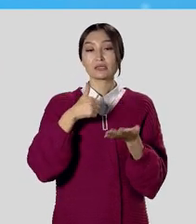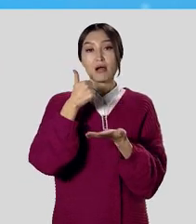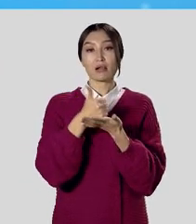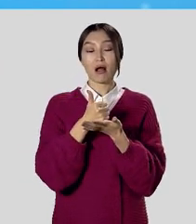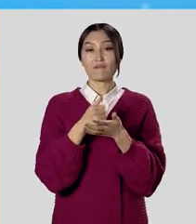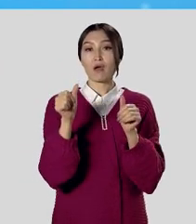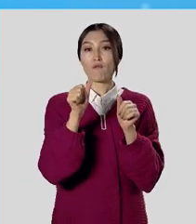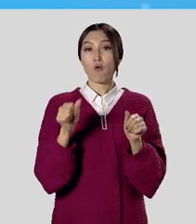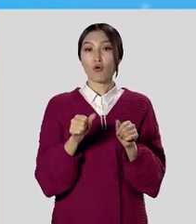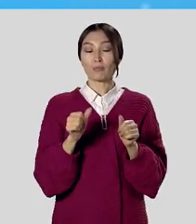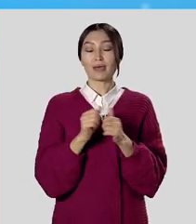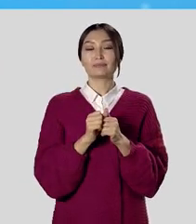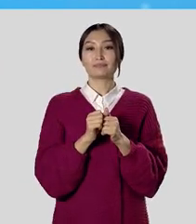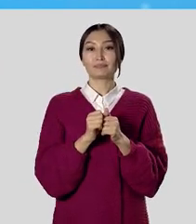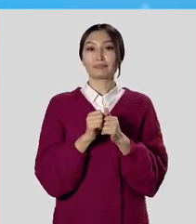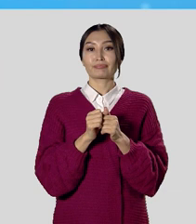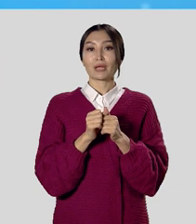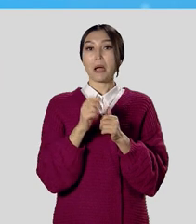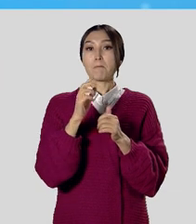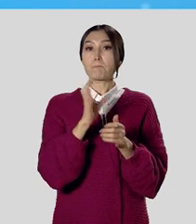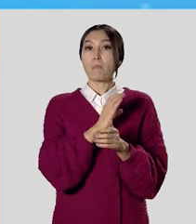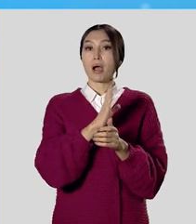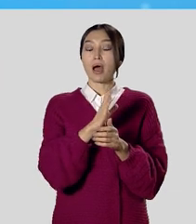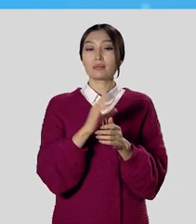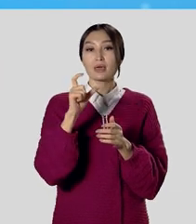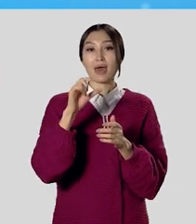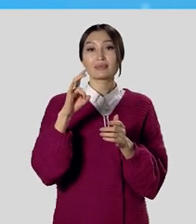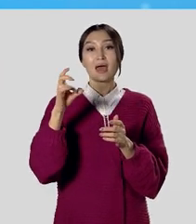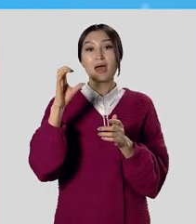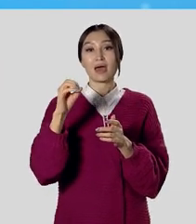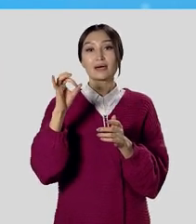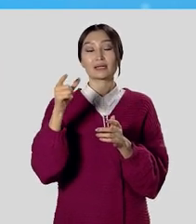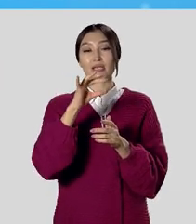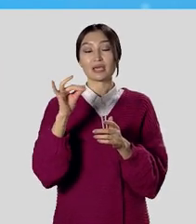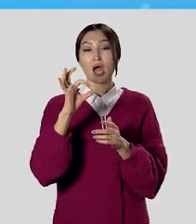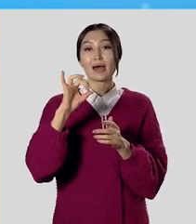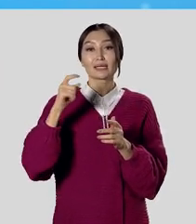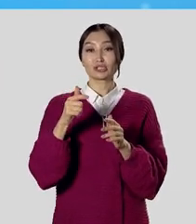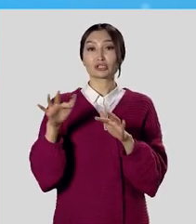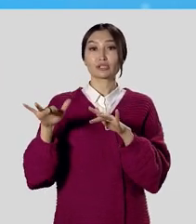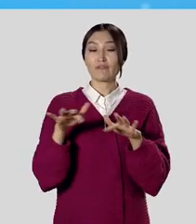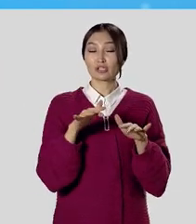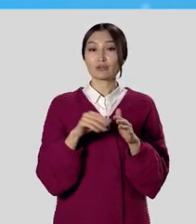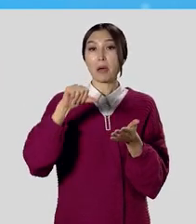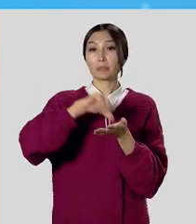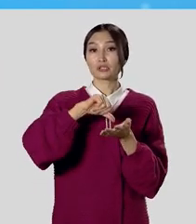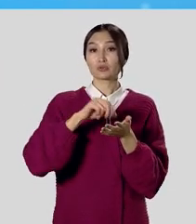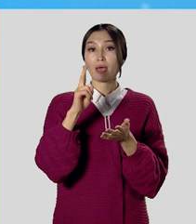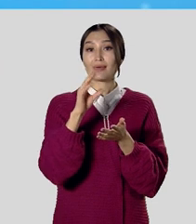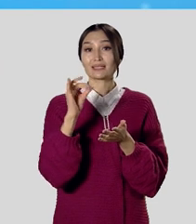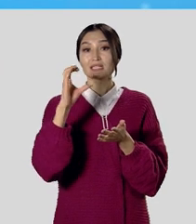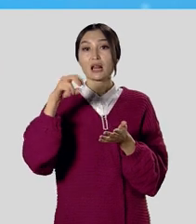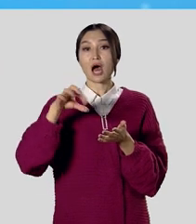главной формой диссимиляции. Богатые энергией органические вещества в присутствии